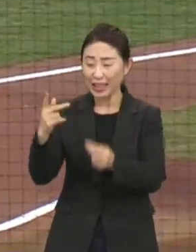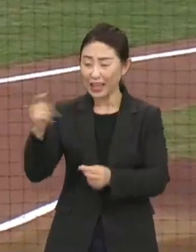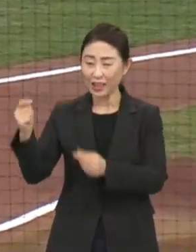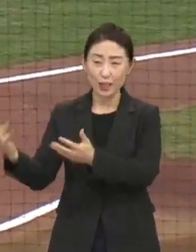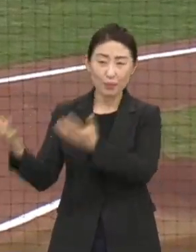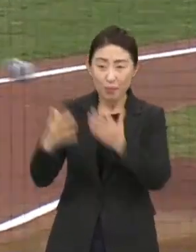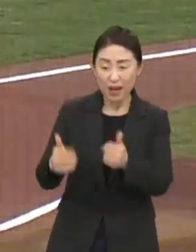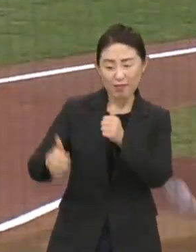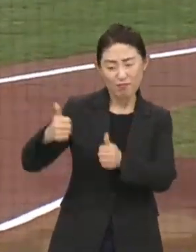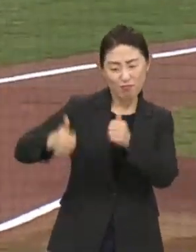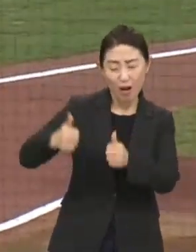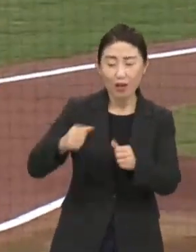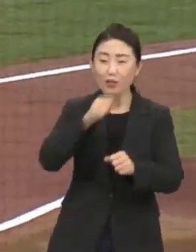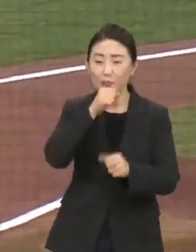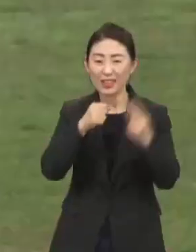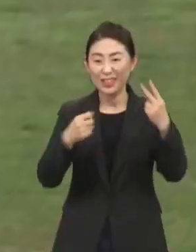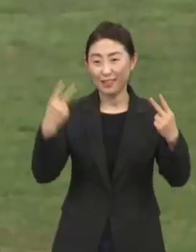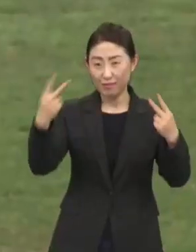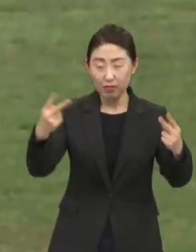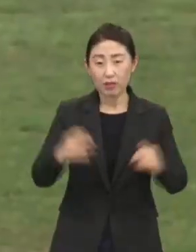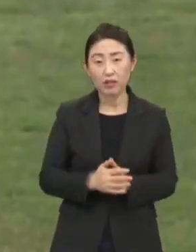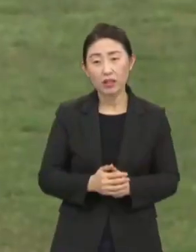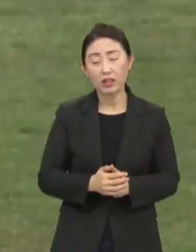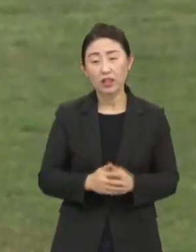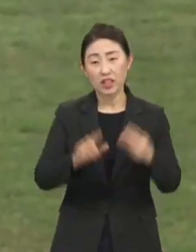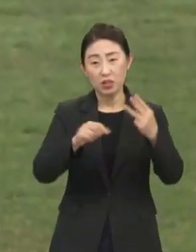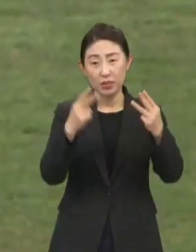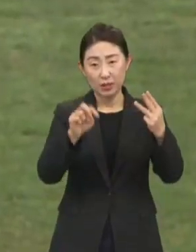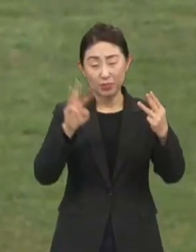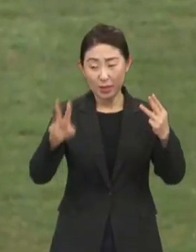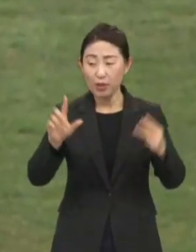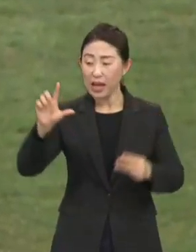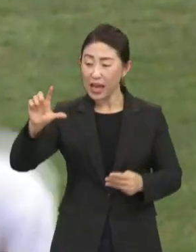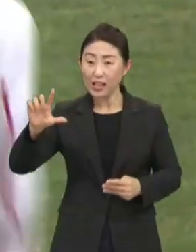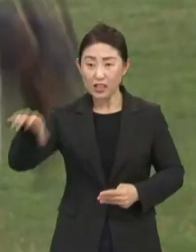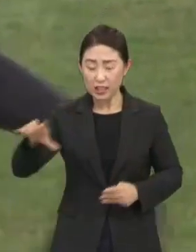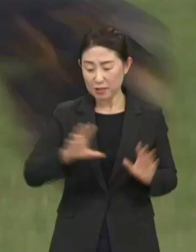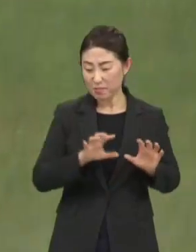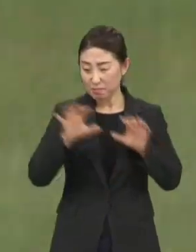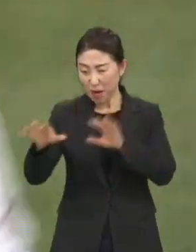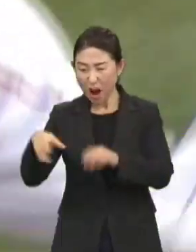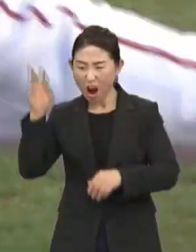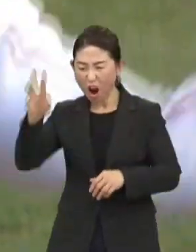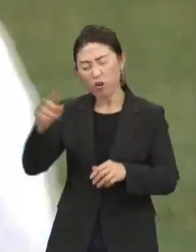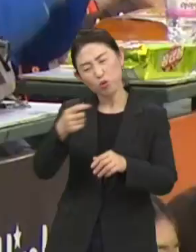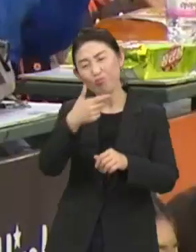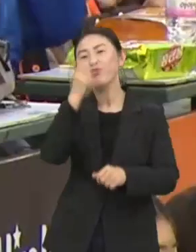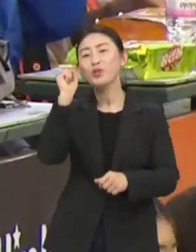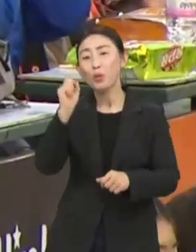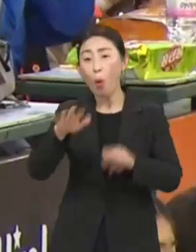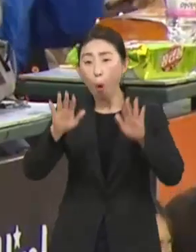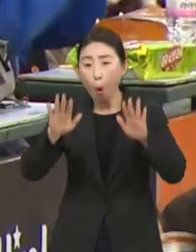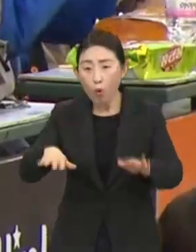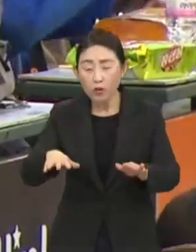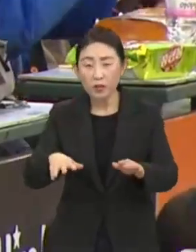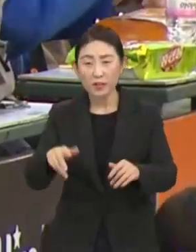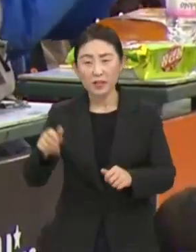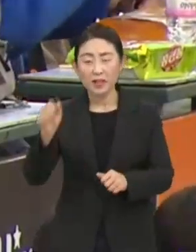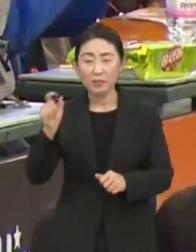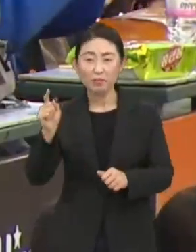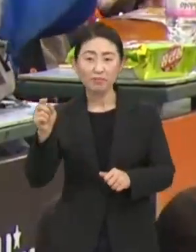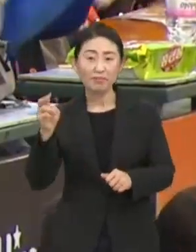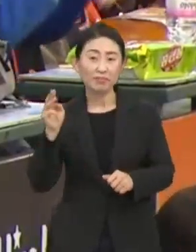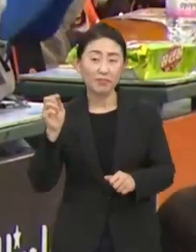2대2로 팽팽히 맞서고 있습니다. 지난 23일 LG와 원정 개막전에서 다소 부진했던 류현진은 오늘 3진